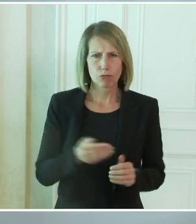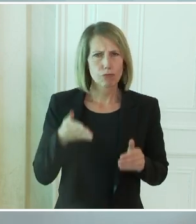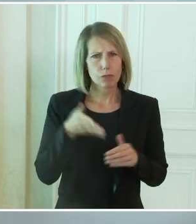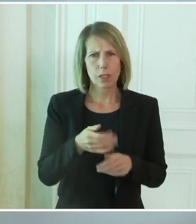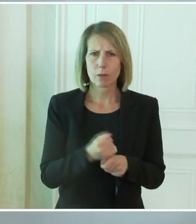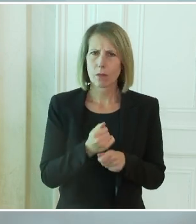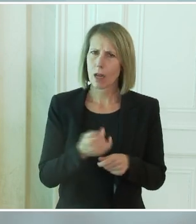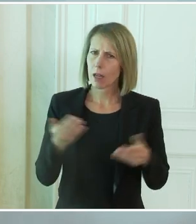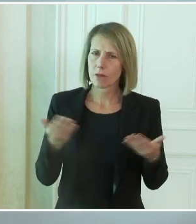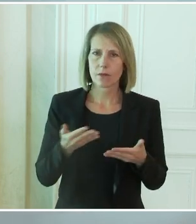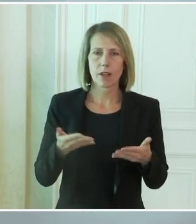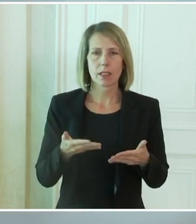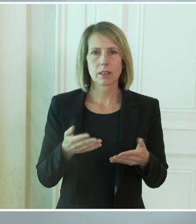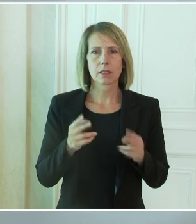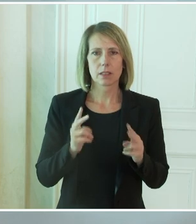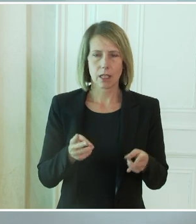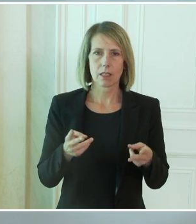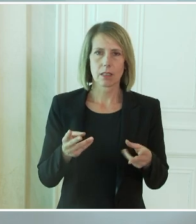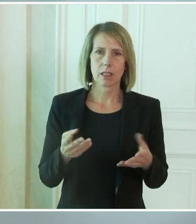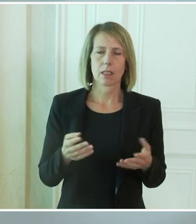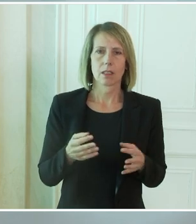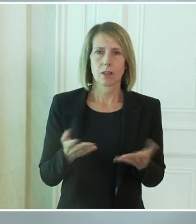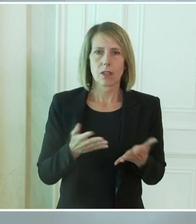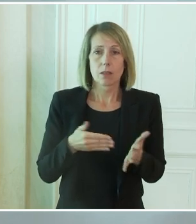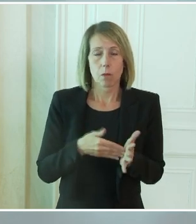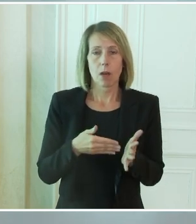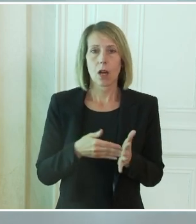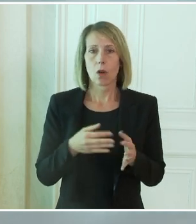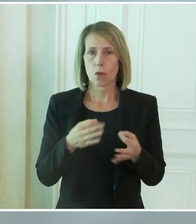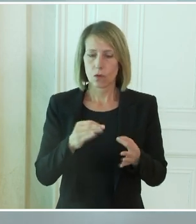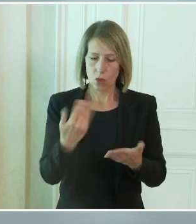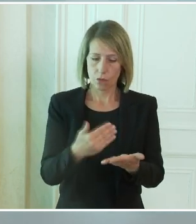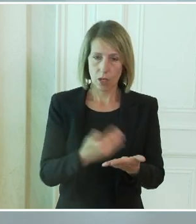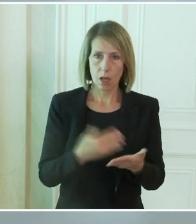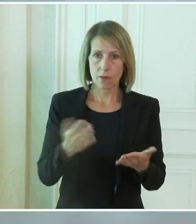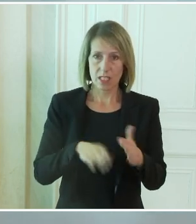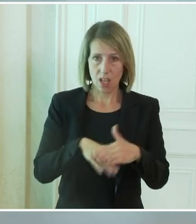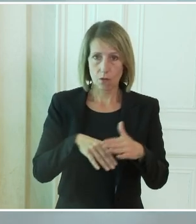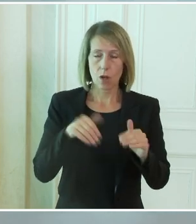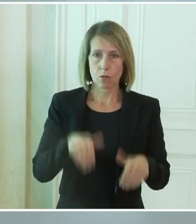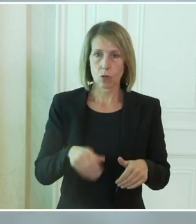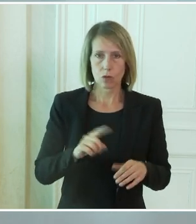Notwendige machen, damit diese Voraussetzungen, welche wir erfüllen müssen, auch